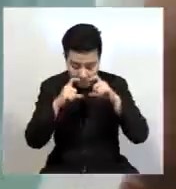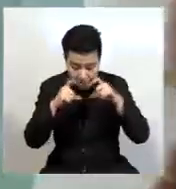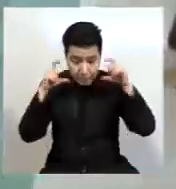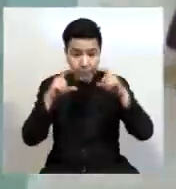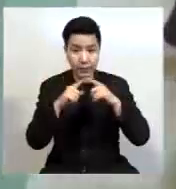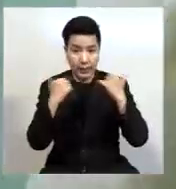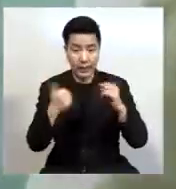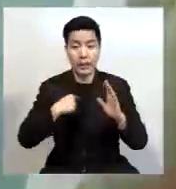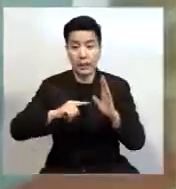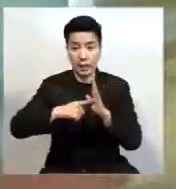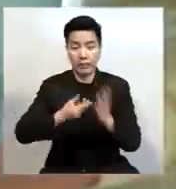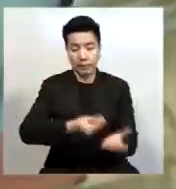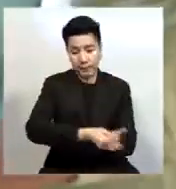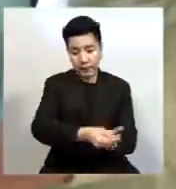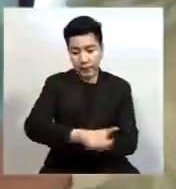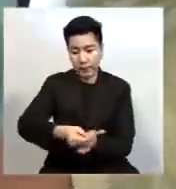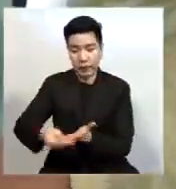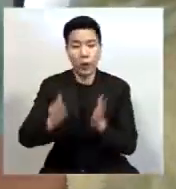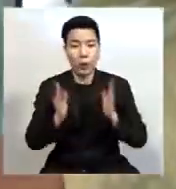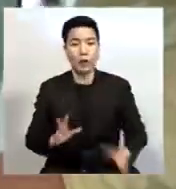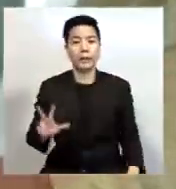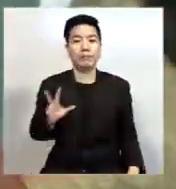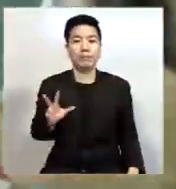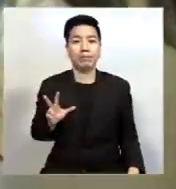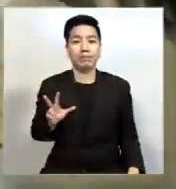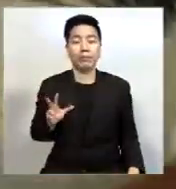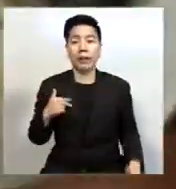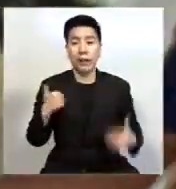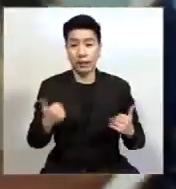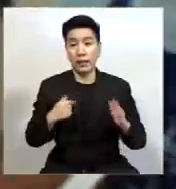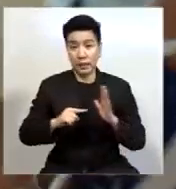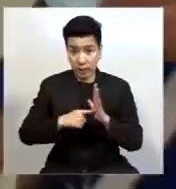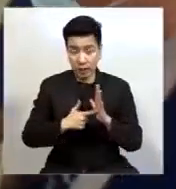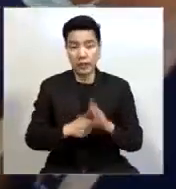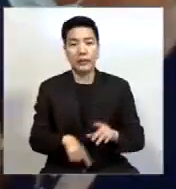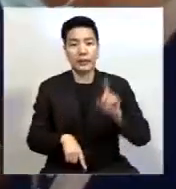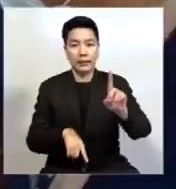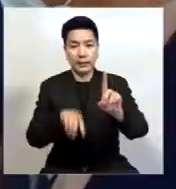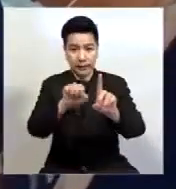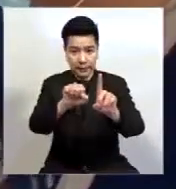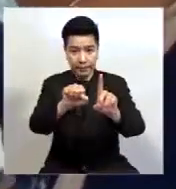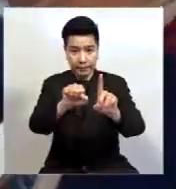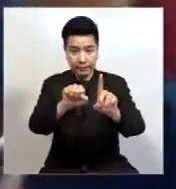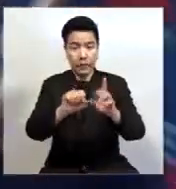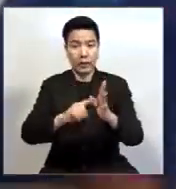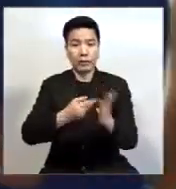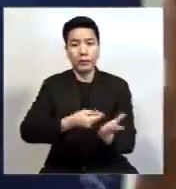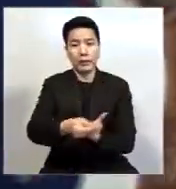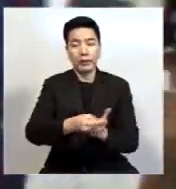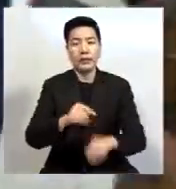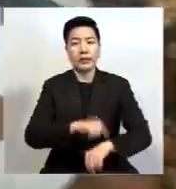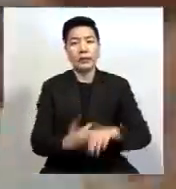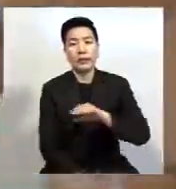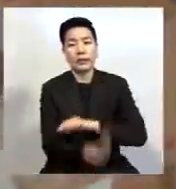ยวันนี้เริ่มแจกก็คือจะจำกัดคนละ3ชิ้นวันแรกเนี่ยจะแจก 100,000 ชิ้นนะคะแจกมาตั้งแต่ช่วงเวล